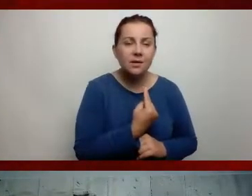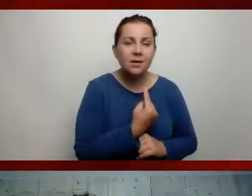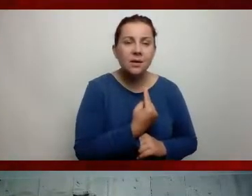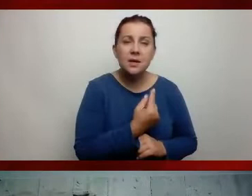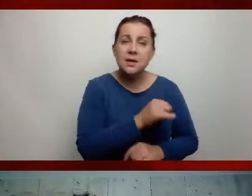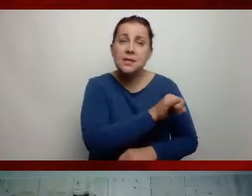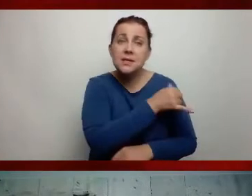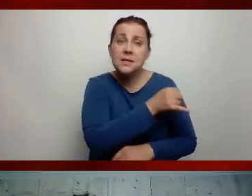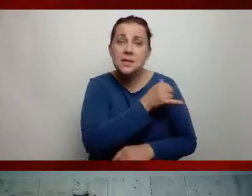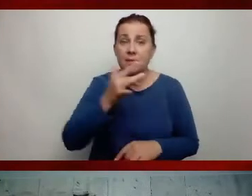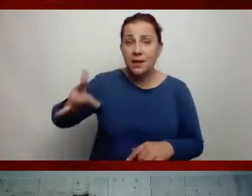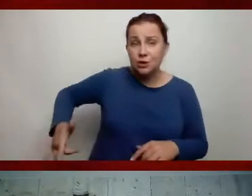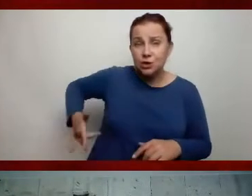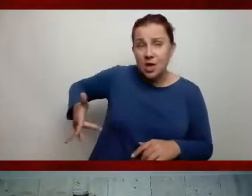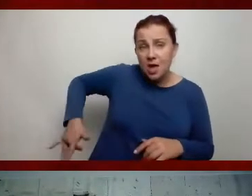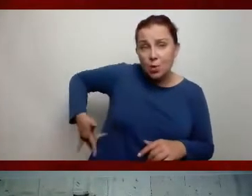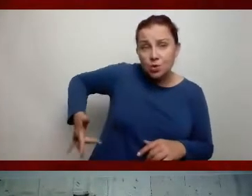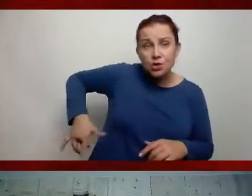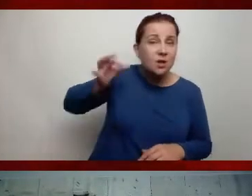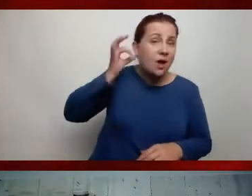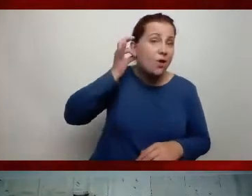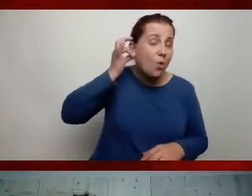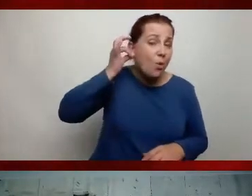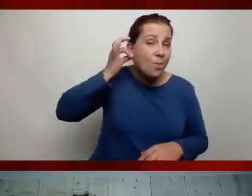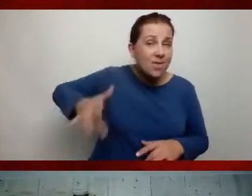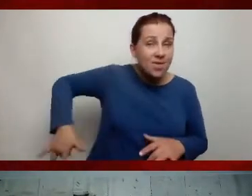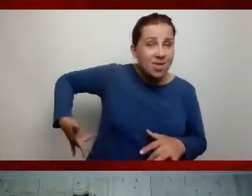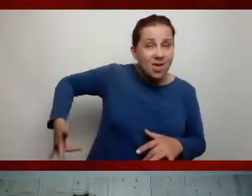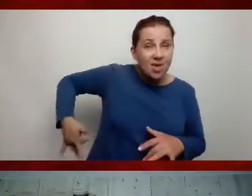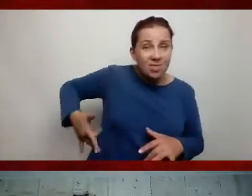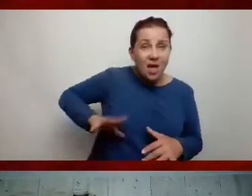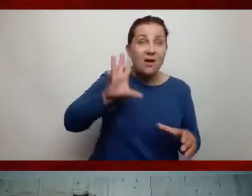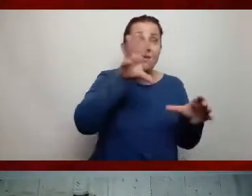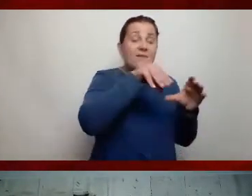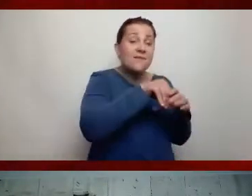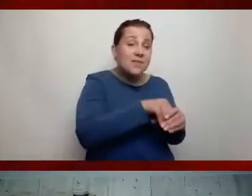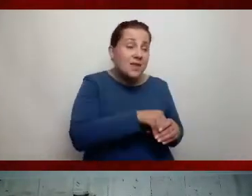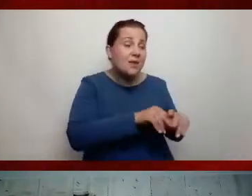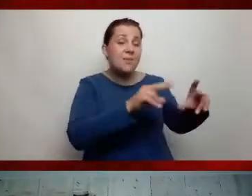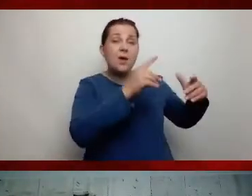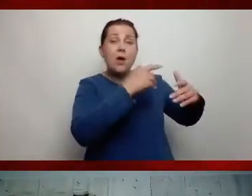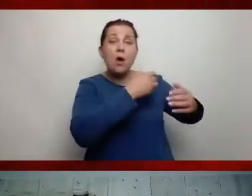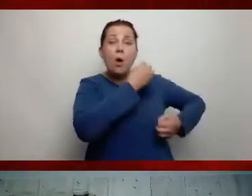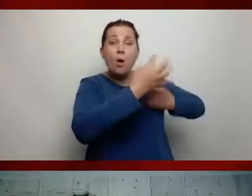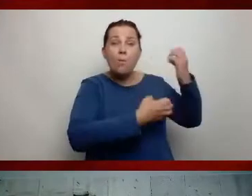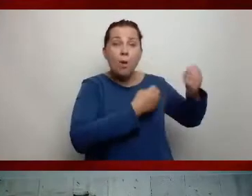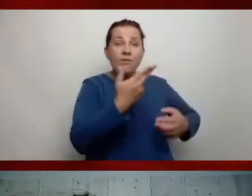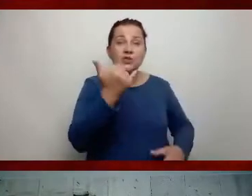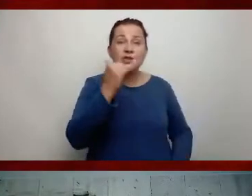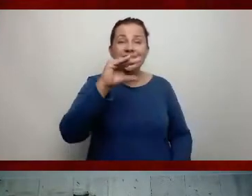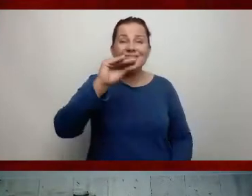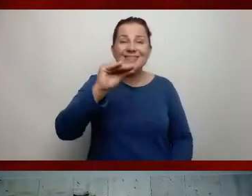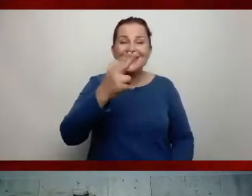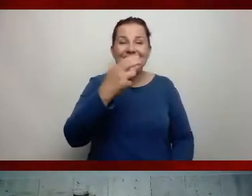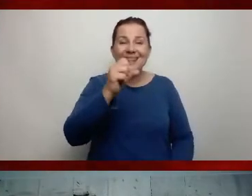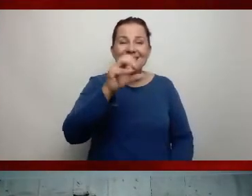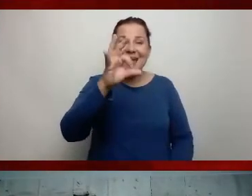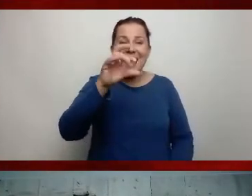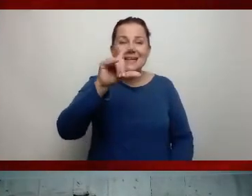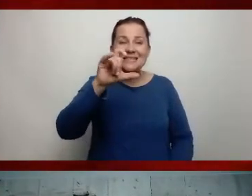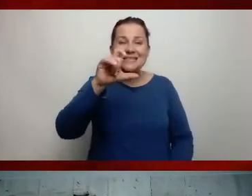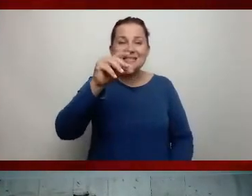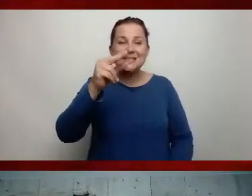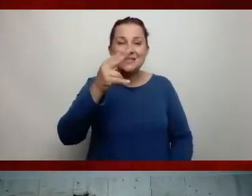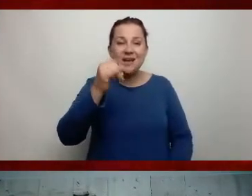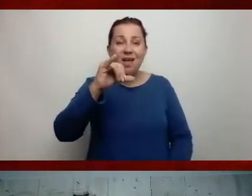imię księżniczki, która pojawia się w powieści Nienasycenie i w dramacie Szewcy.